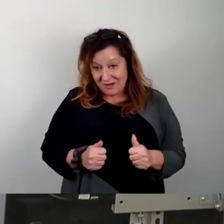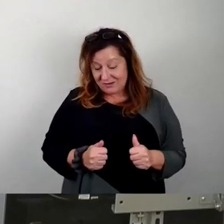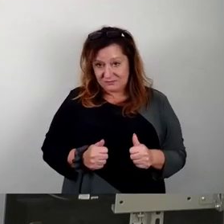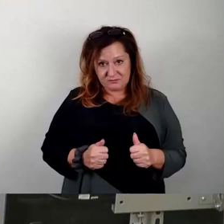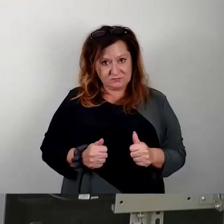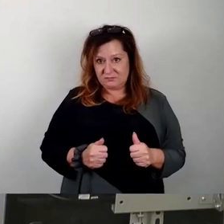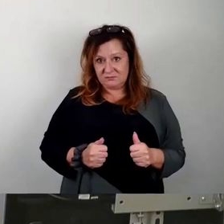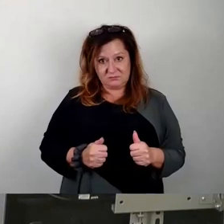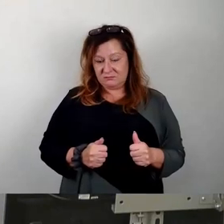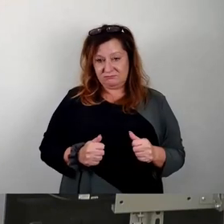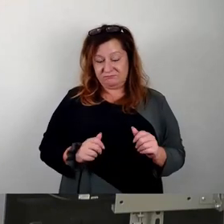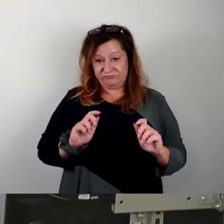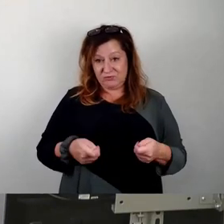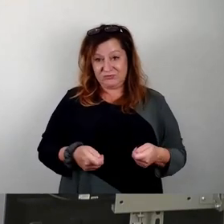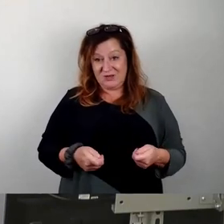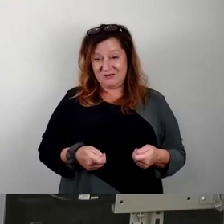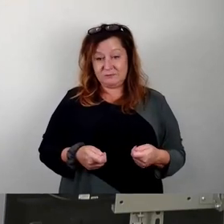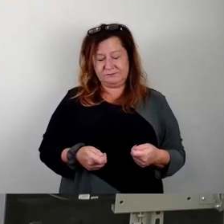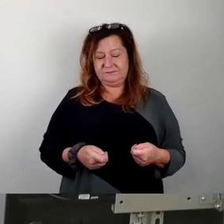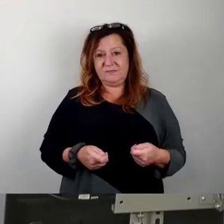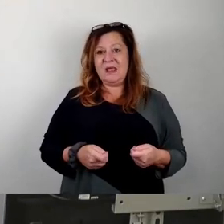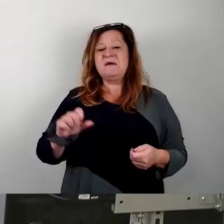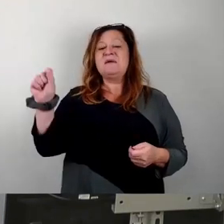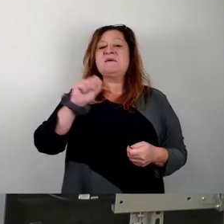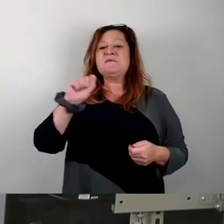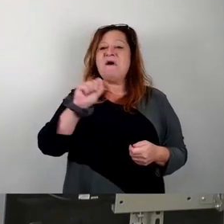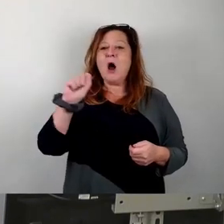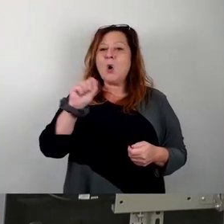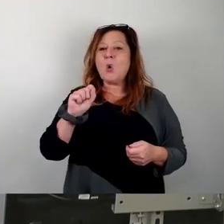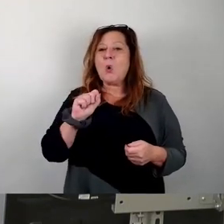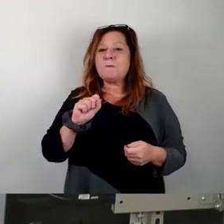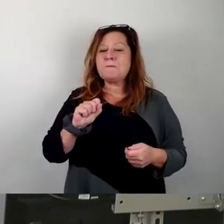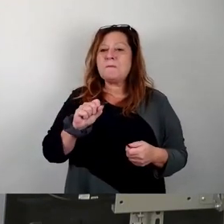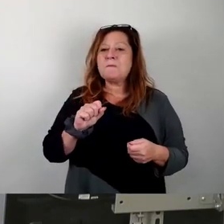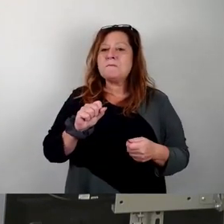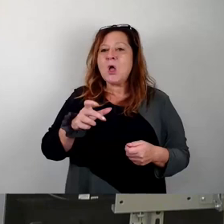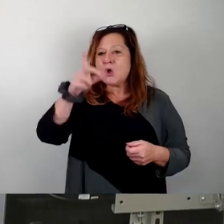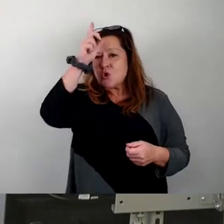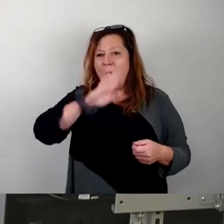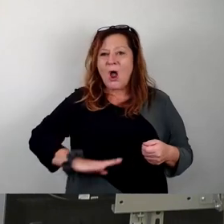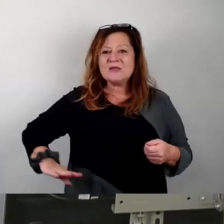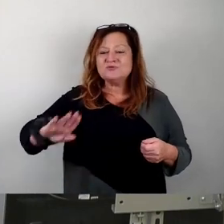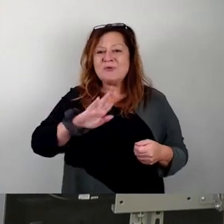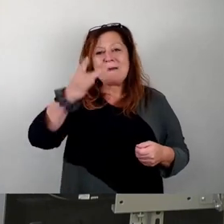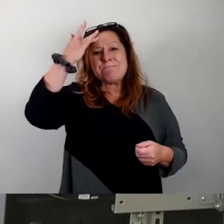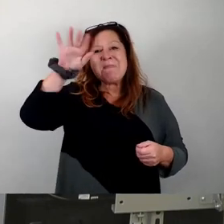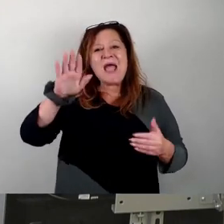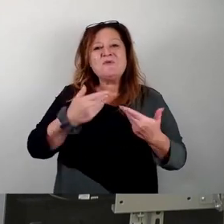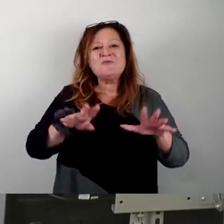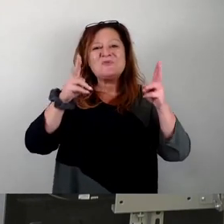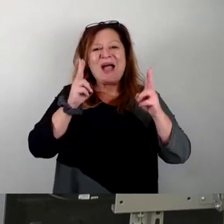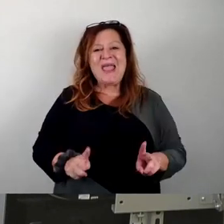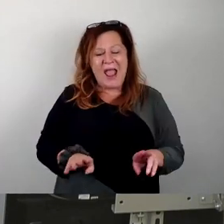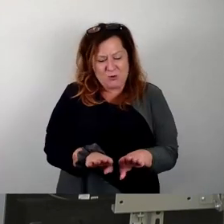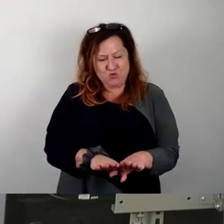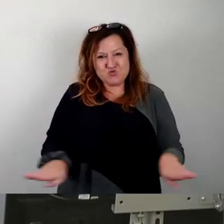Warum? Weil in der Bundesrepublik Meinungs- und Versammlungsfreiheit Grundgesetz sind. Laut